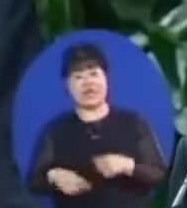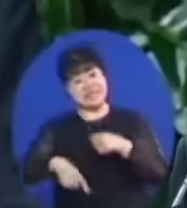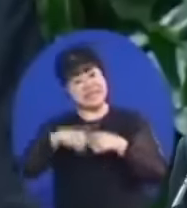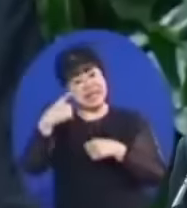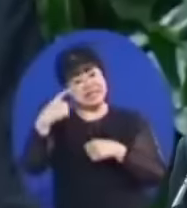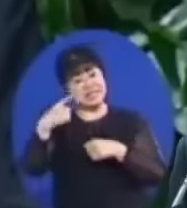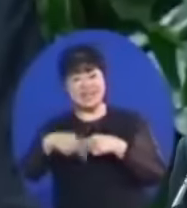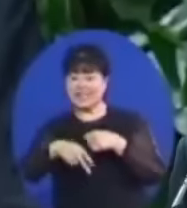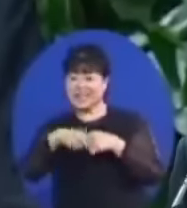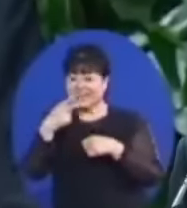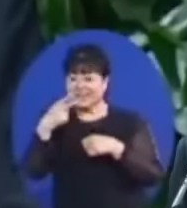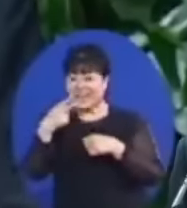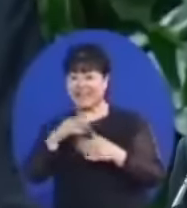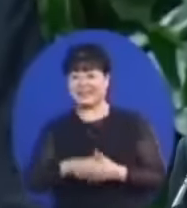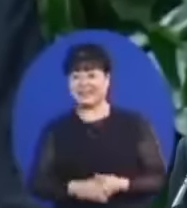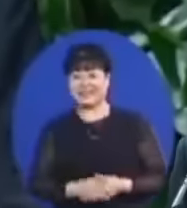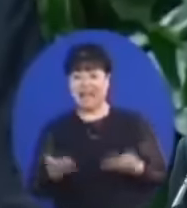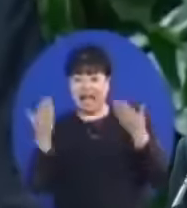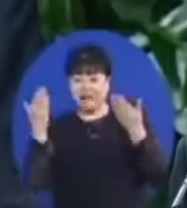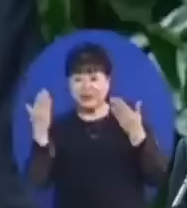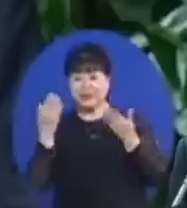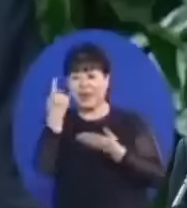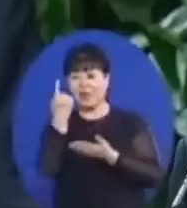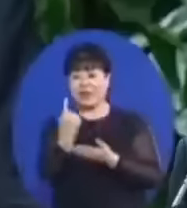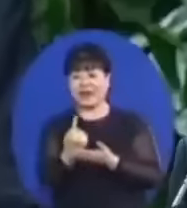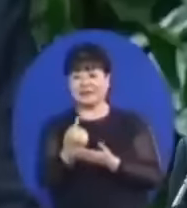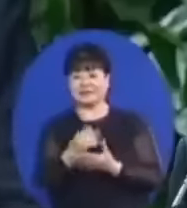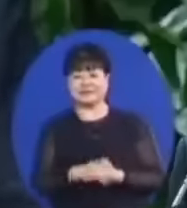1학년 때인가 2학년 때인가 학교 갔다가 오다가